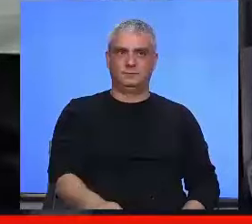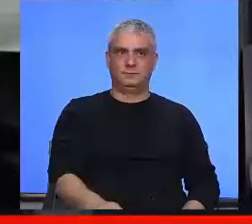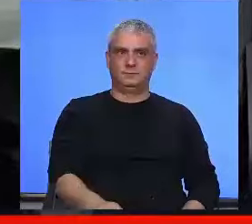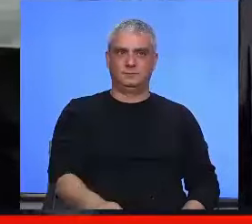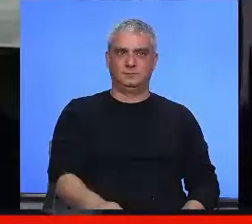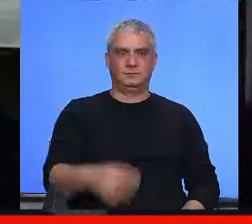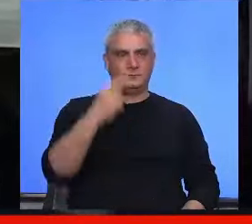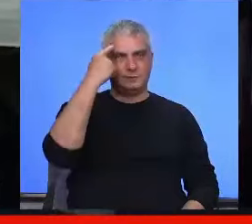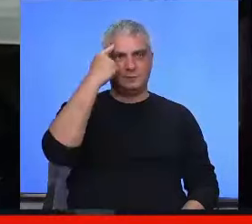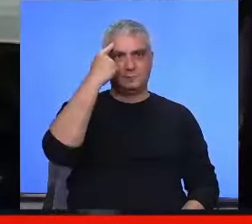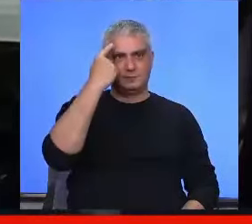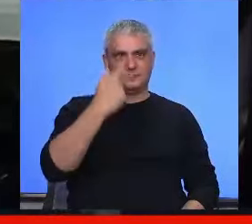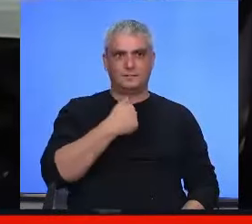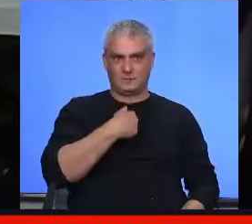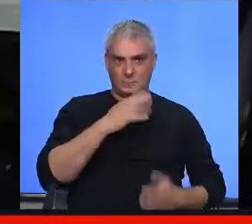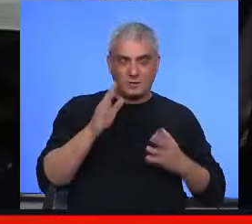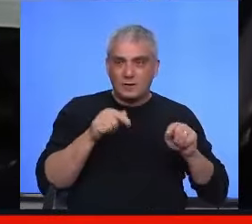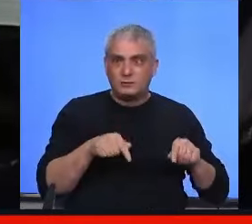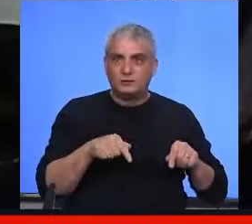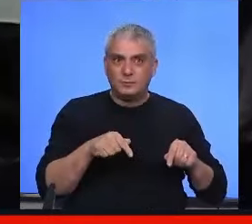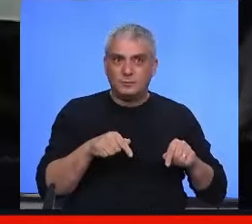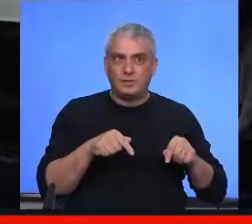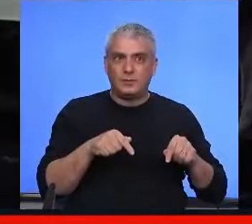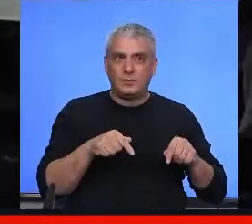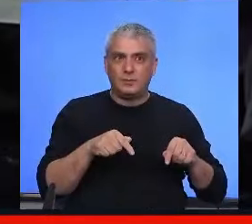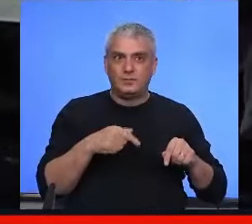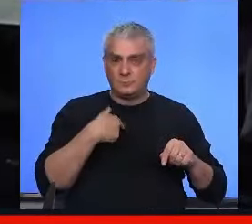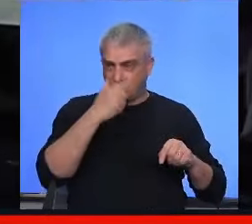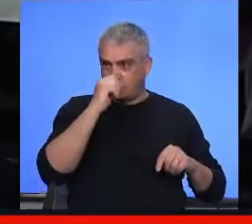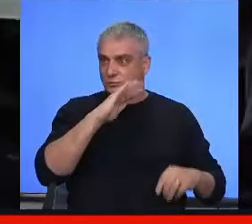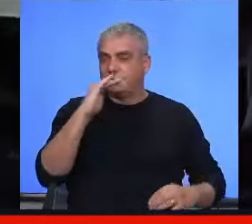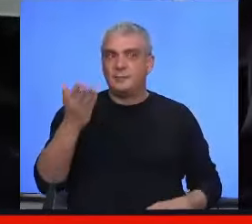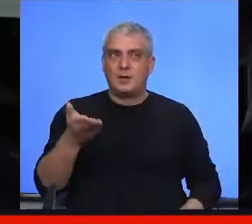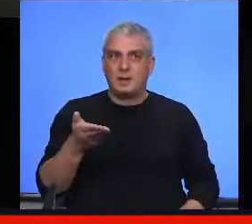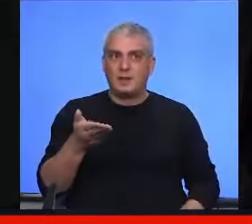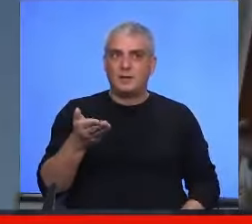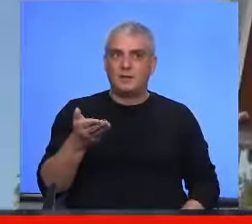עובר לך בראש שאנחנו זזים מפה? שאנחנו עוזבים את הגליל?